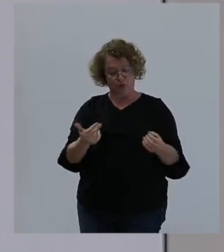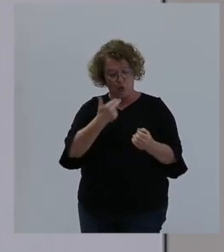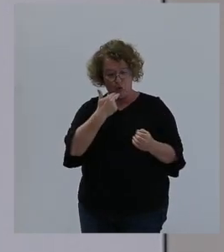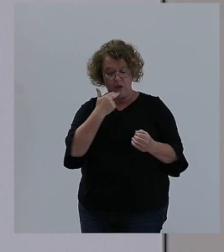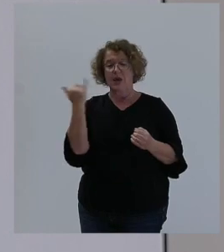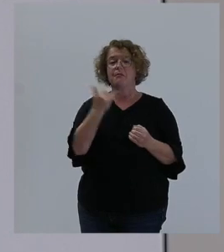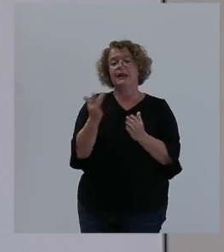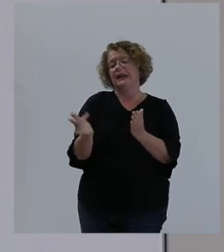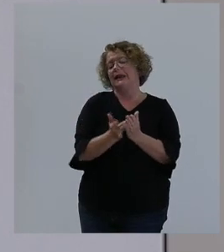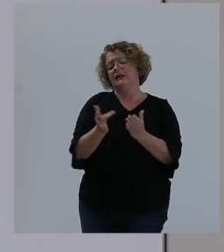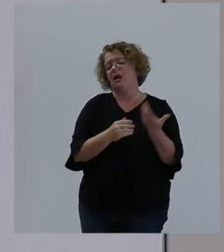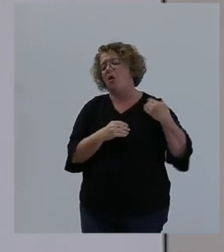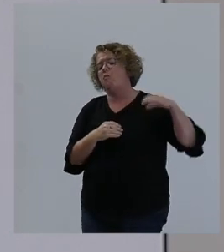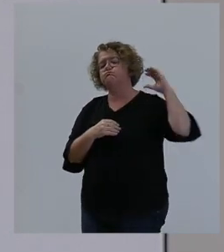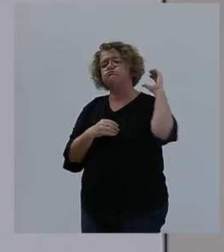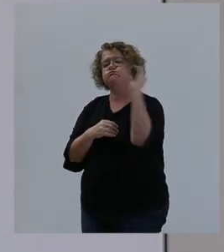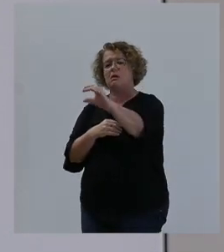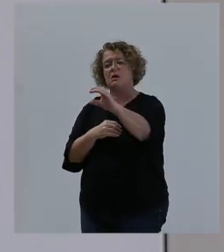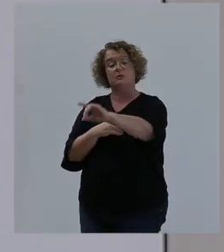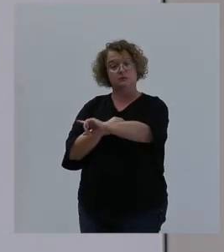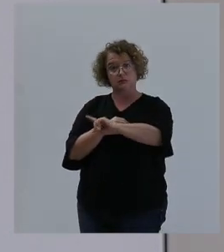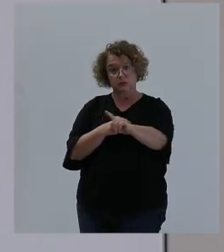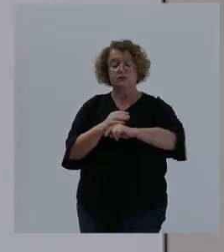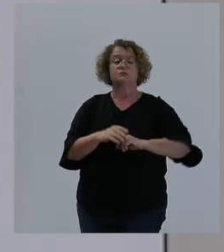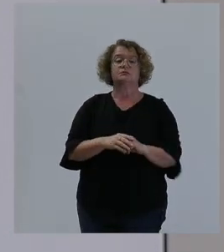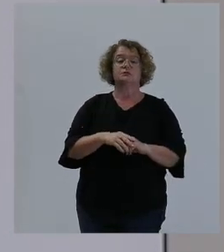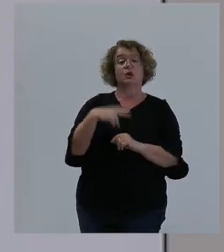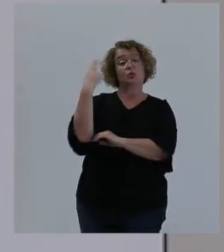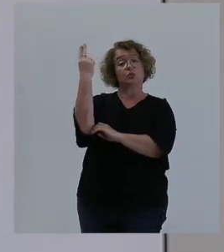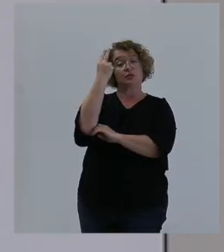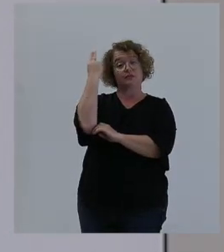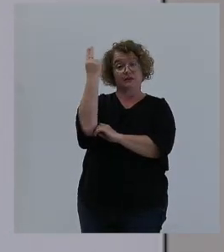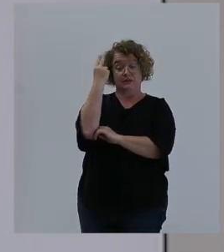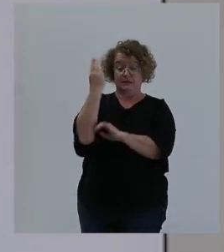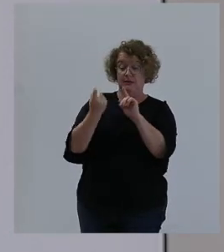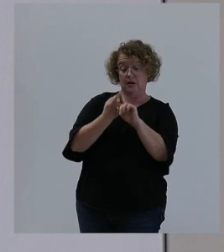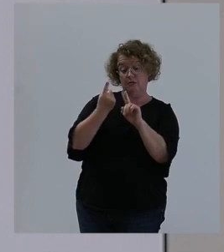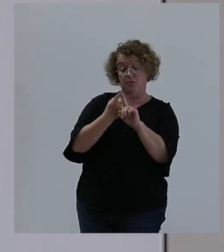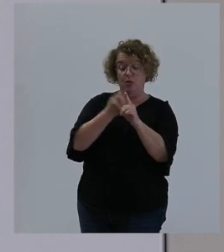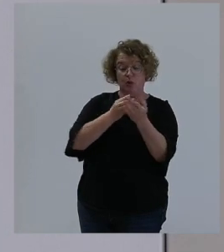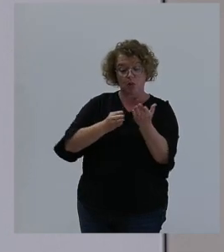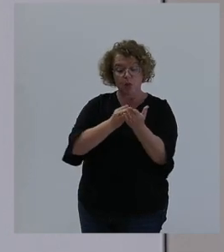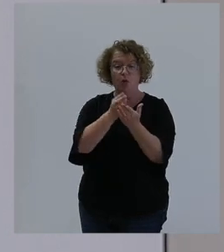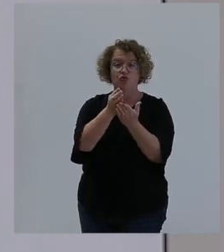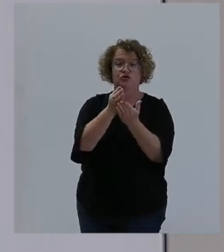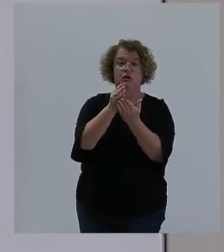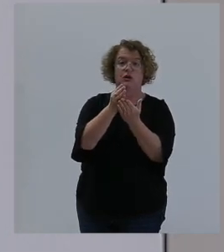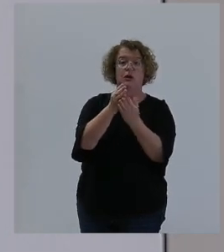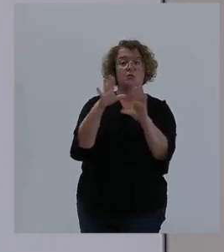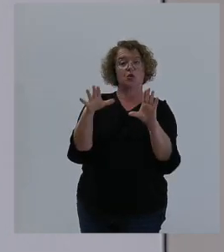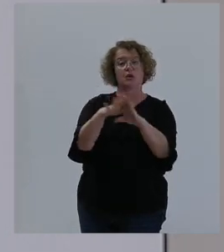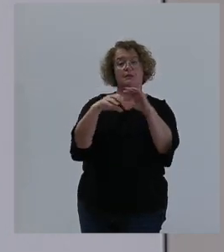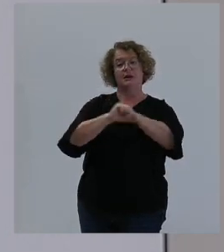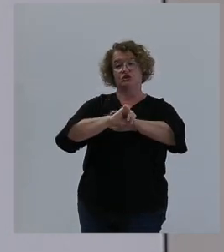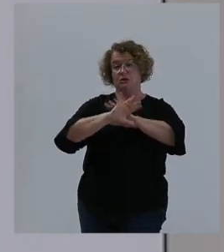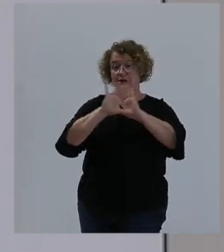un catalogue de mesures plus ou moins éparses. Il faut donner à notre université une vision et un projet. Cette vision, on l'a